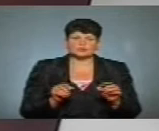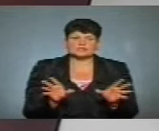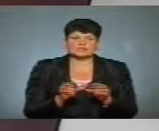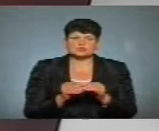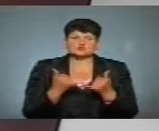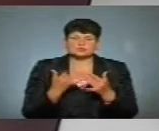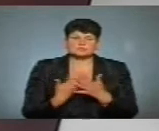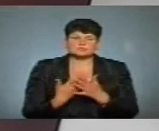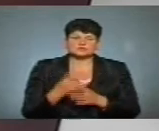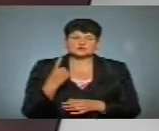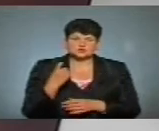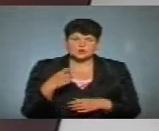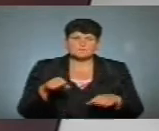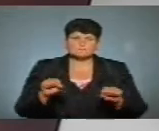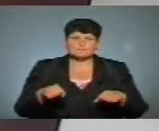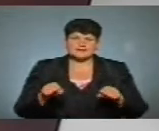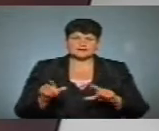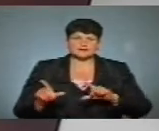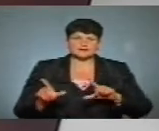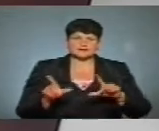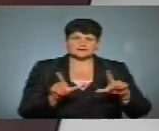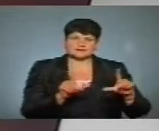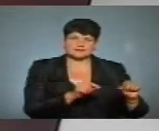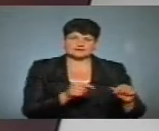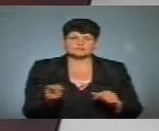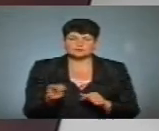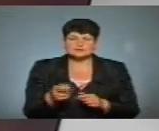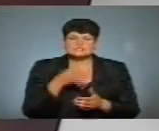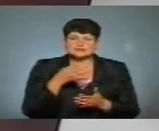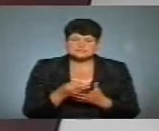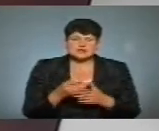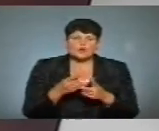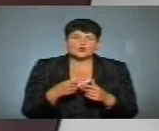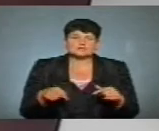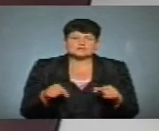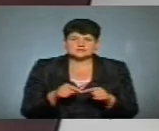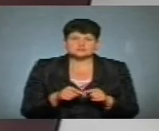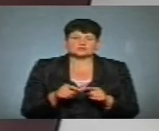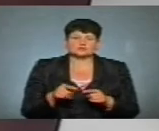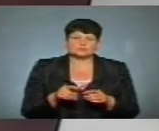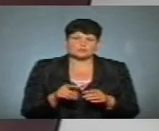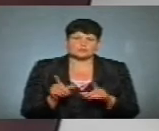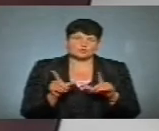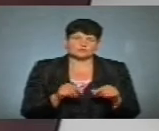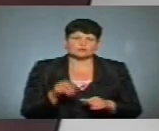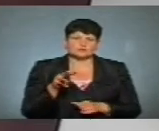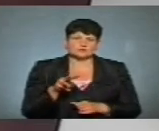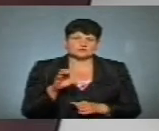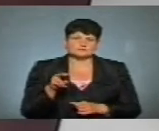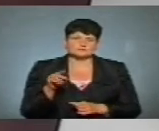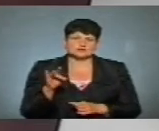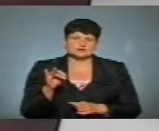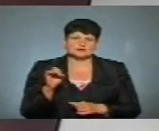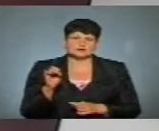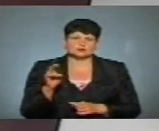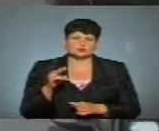Сьогодні близько 100 байкерів проїжджали через Тернопіль, розповів організатор мотопробігу Микола Спірідонов. Як це було, Марія Котенко